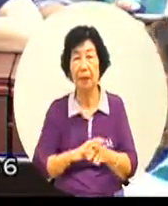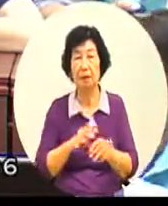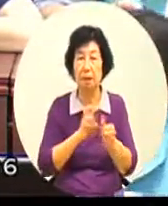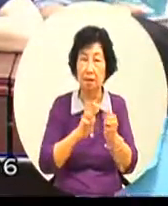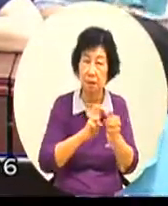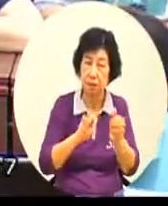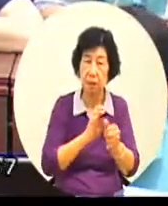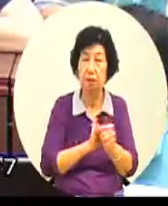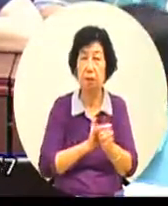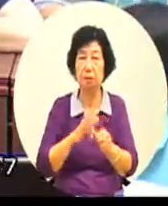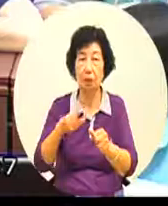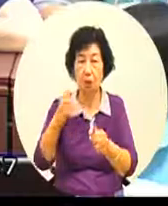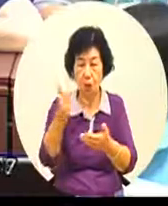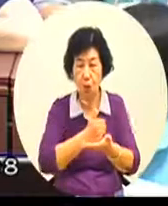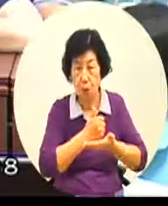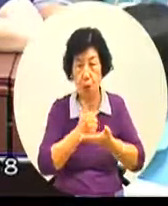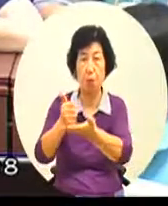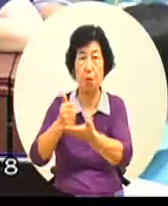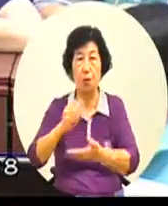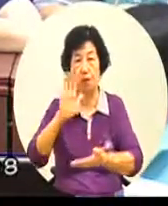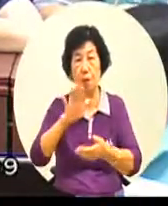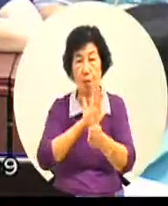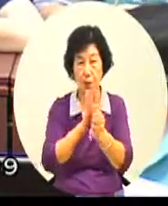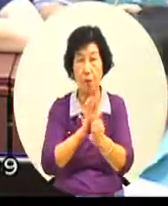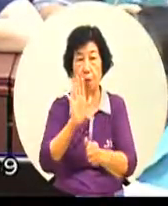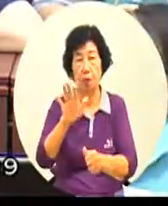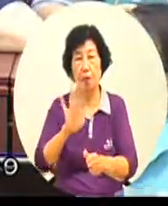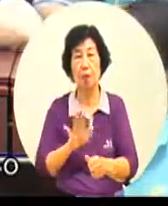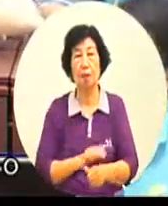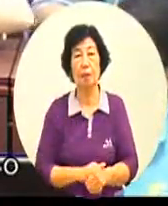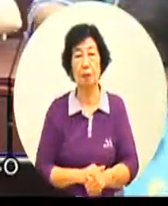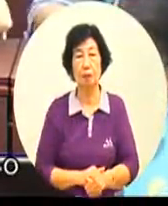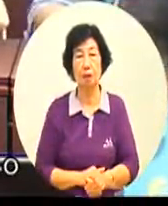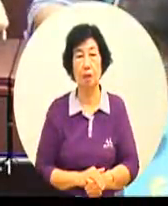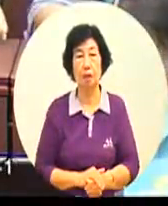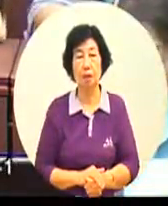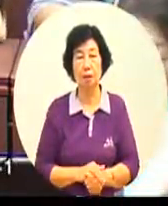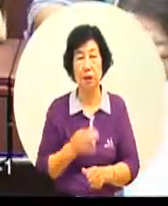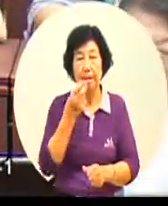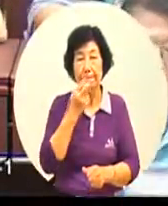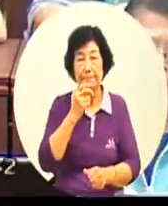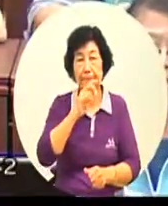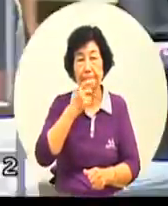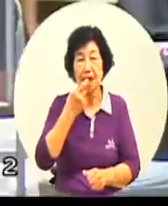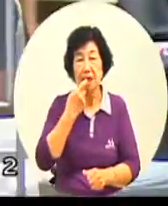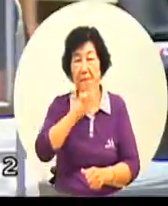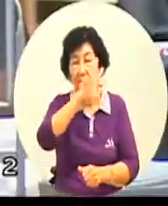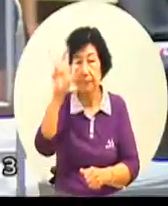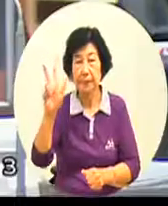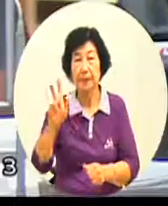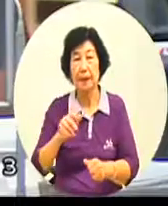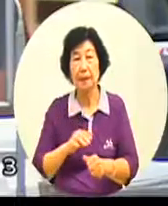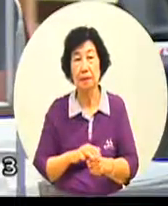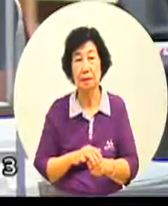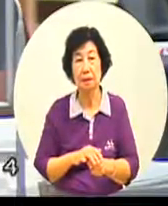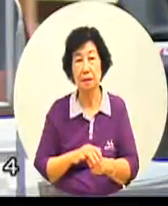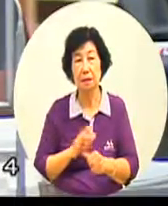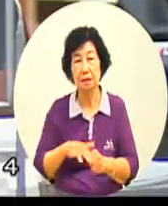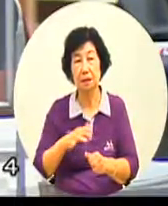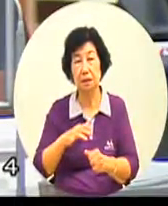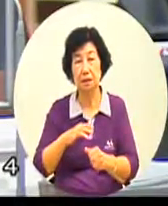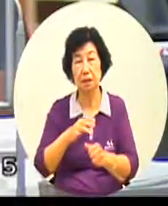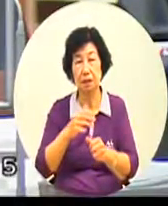就算不是我们原本的富康巴士， 就是 日照中心里面。 日照中心都有就是接送的一个服务